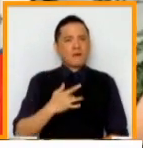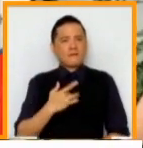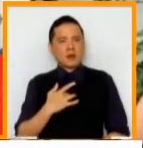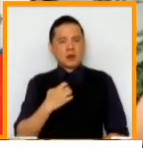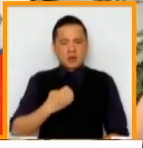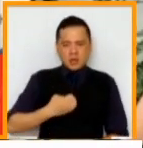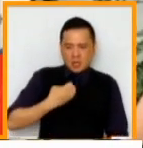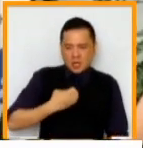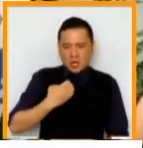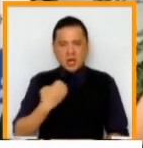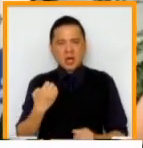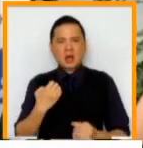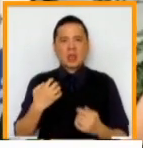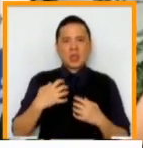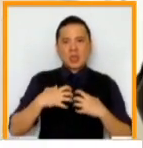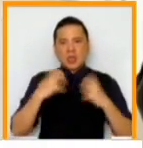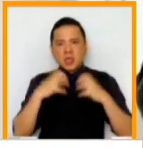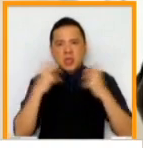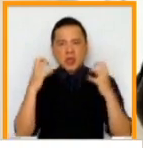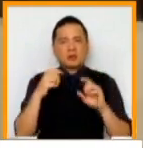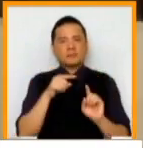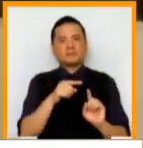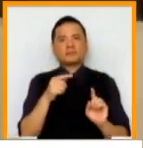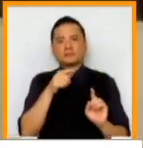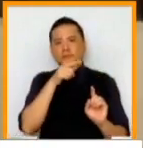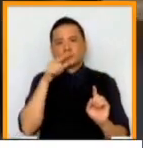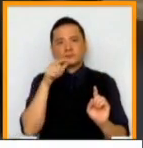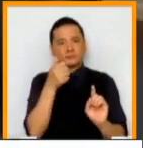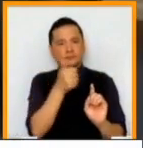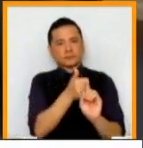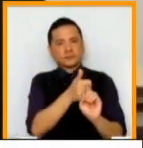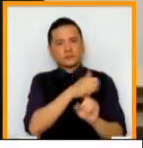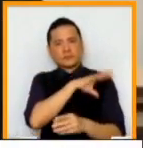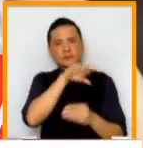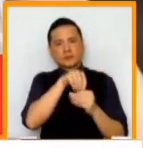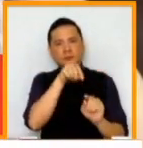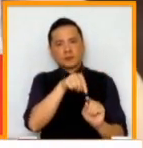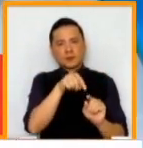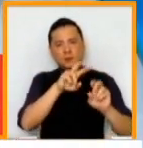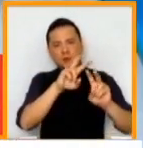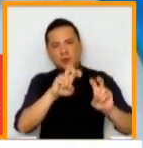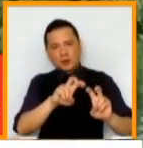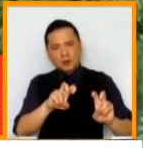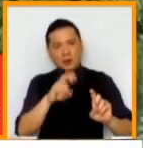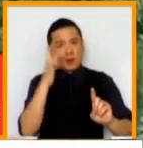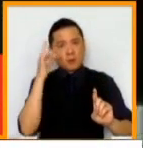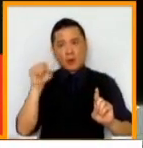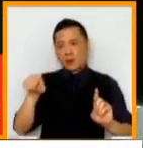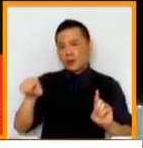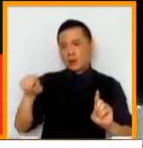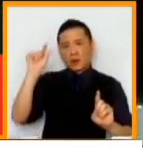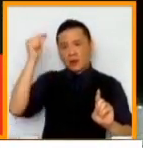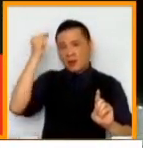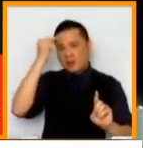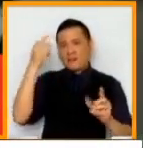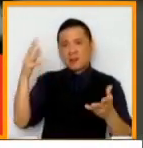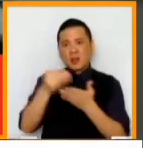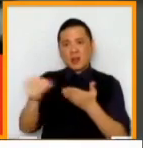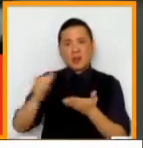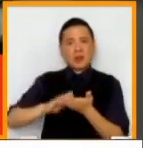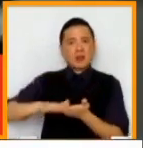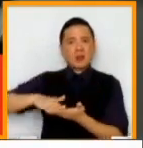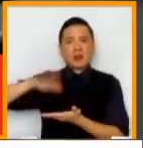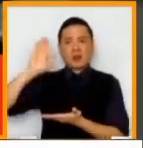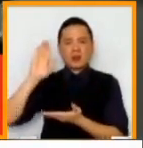rin si Robredo kaugnay ng imbestigasyon ng Senate Blue Ribbon Committee sa pagbili ng gobyerno ng umanay overpriced medical supplies mula sa kumpanyang